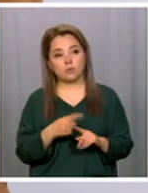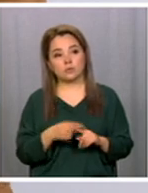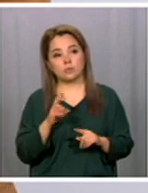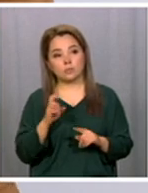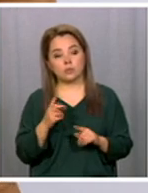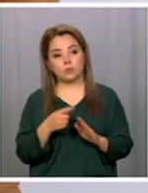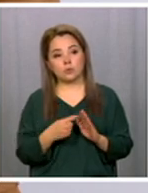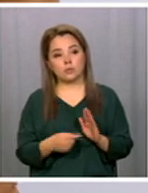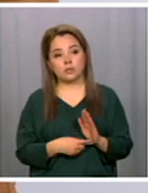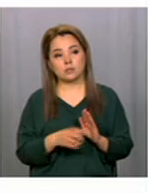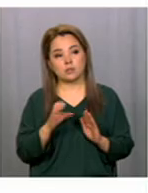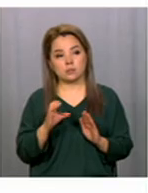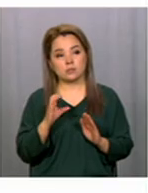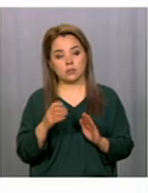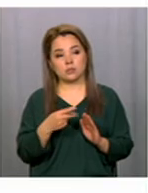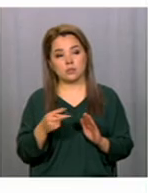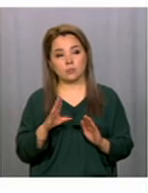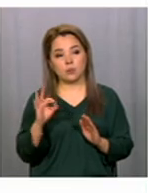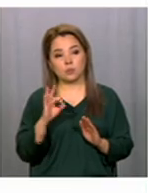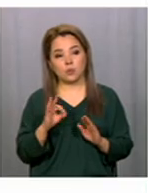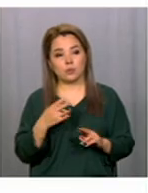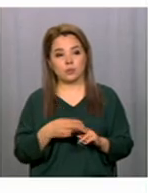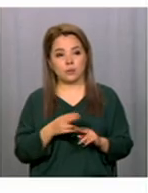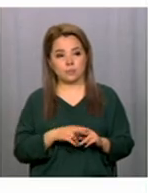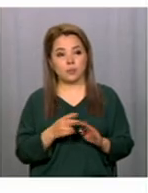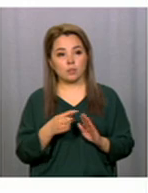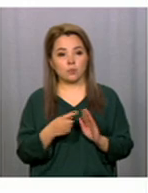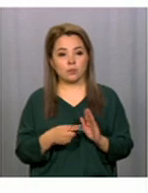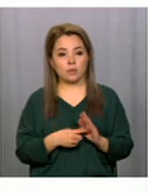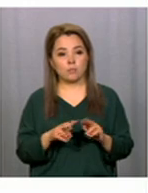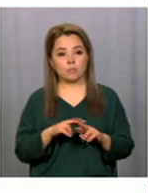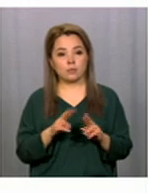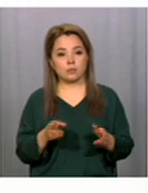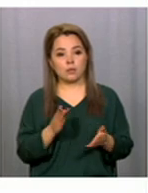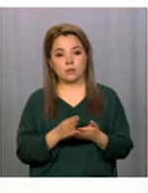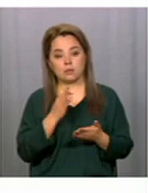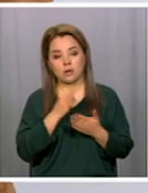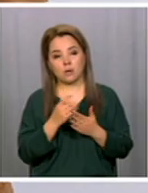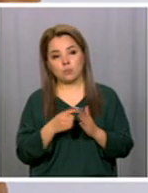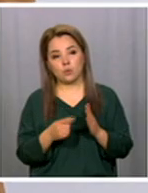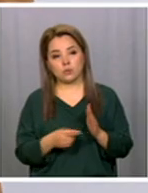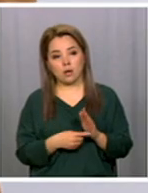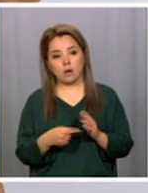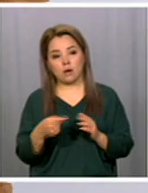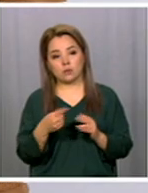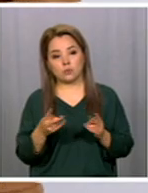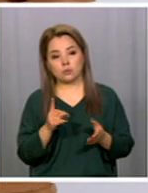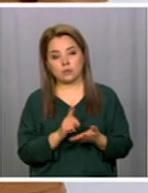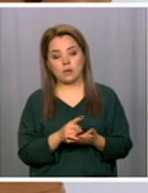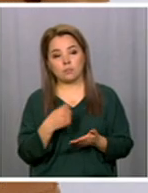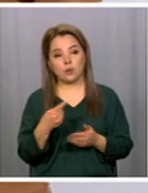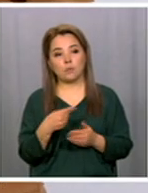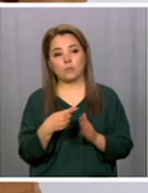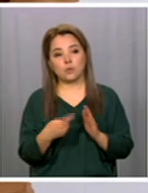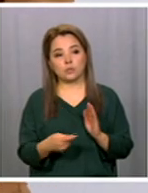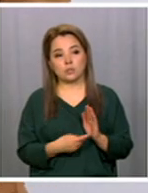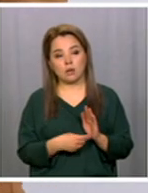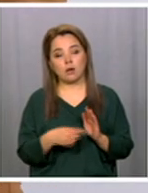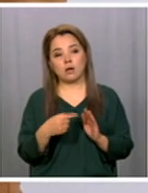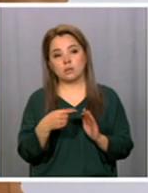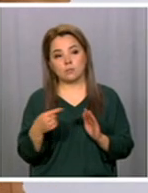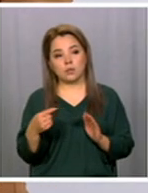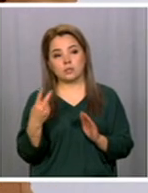С тең емес нөлге. Ал бөлімдері бірдей бөлшектерді азайту үшін бірінші бөлшектің алымынан